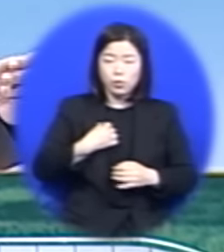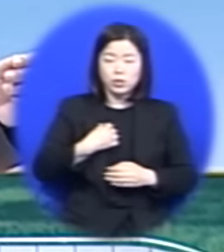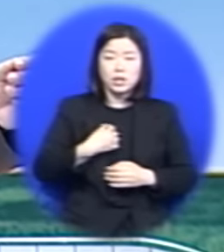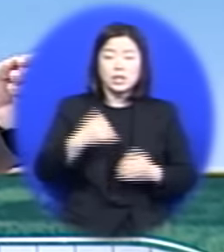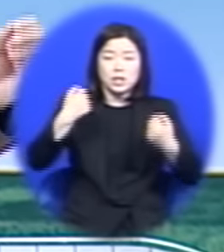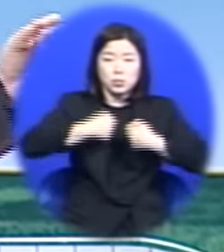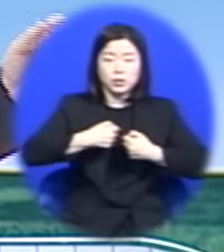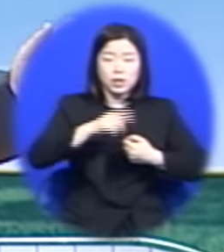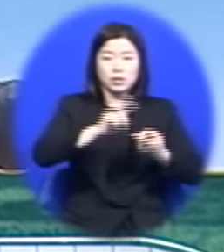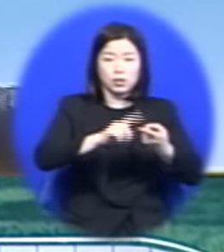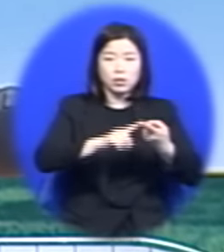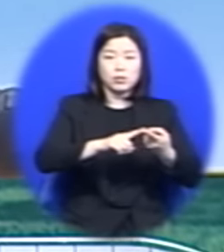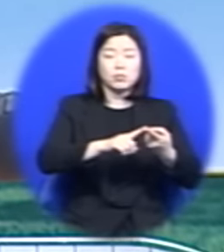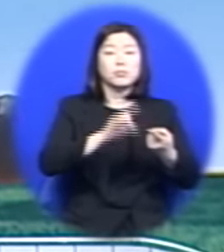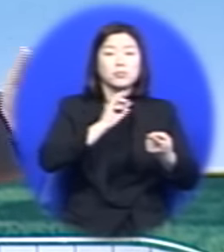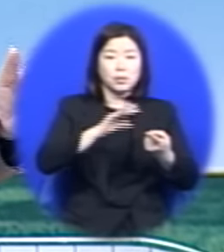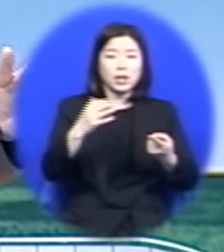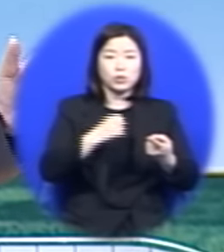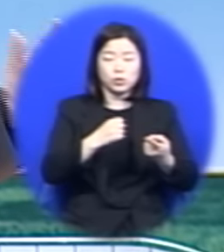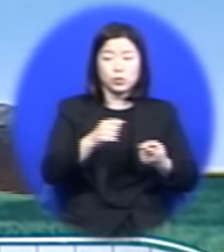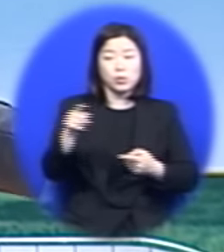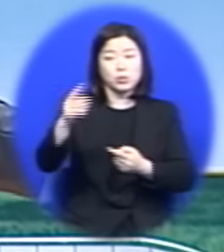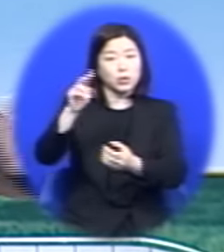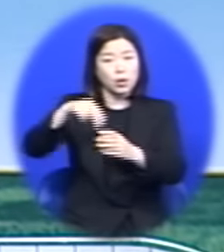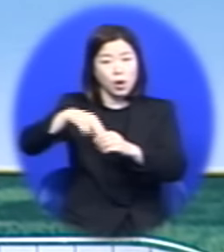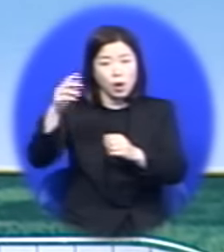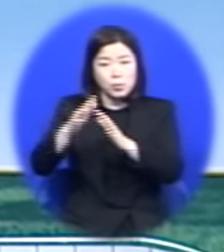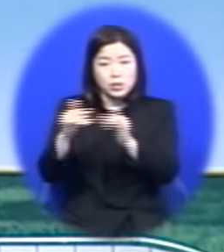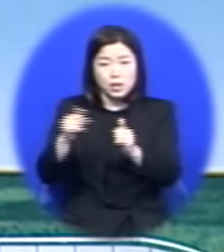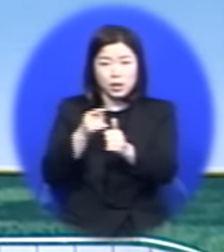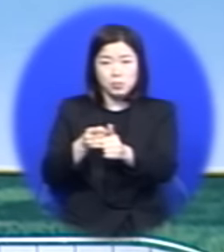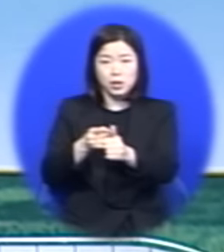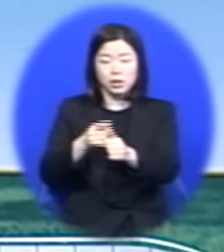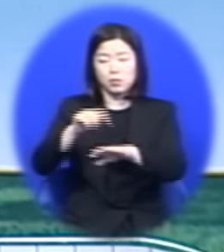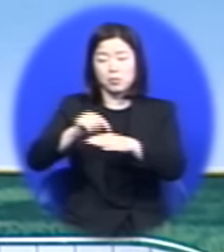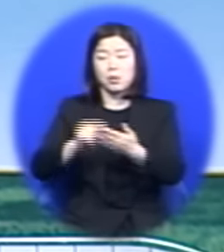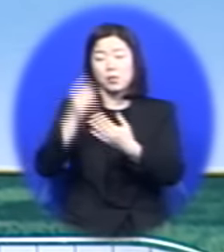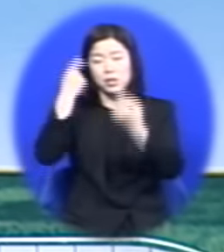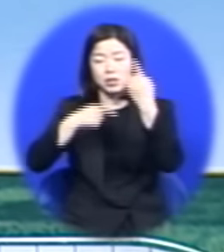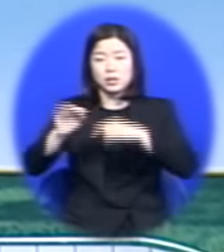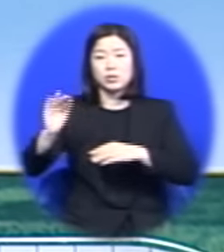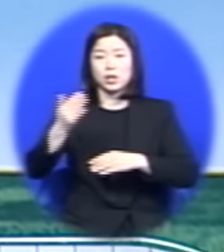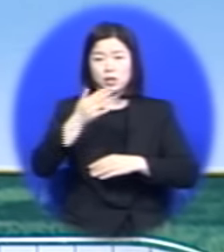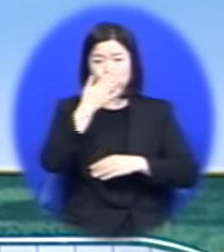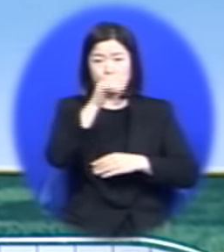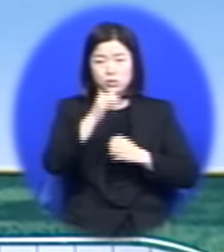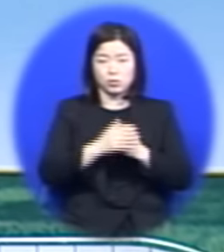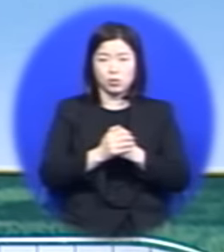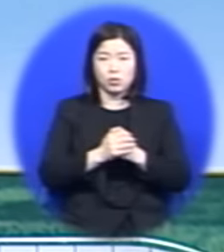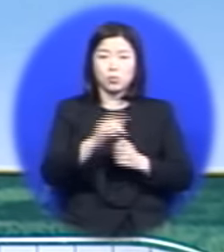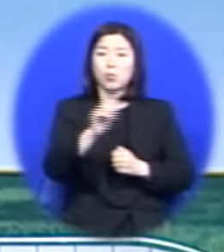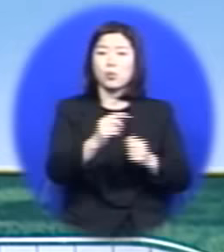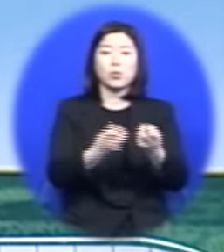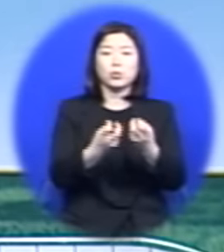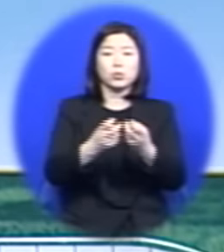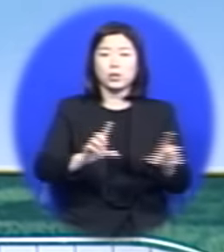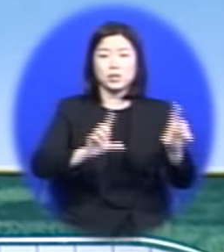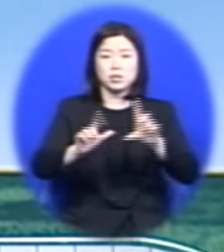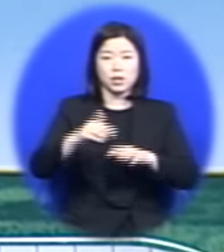가지고도 어떤 헐벗은 사람에게는 마음에 상처가 되기도 합니다. 어떻게 살지요?